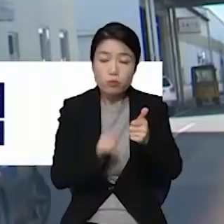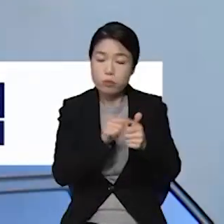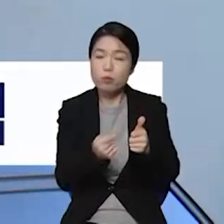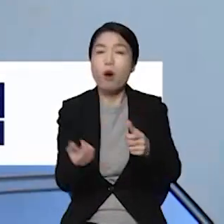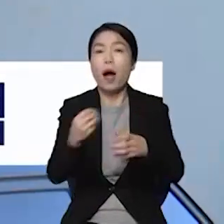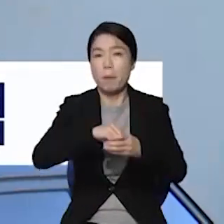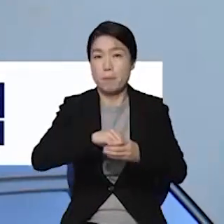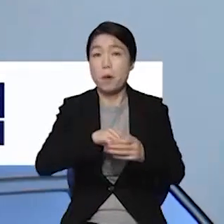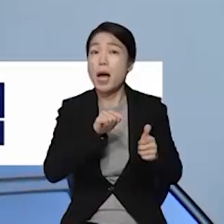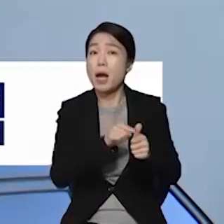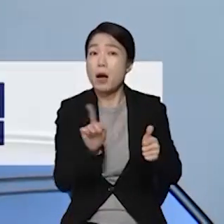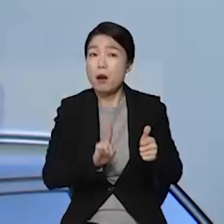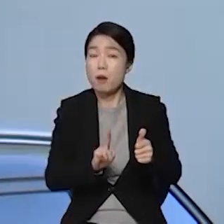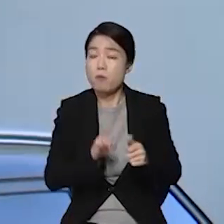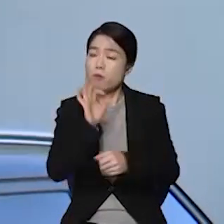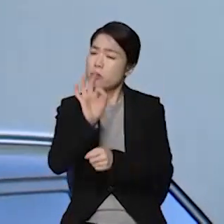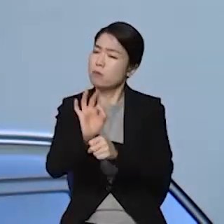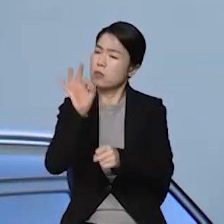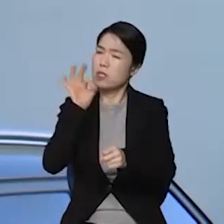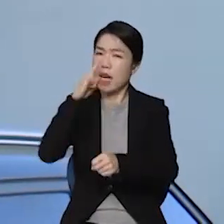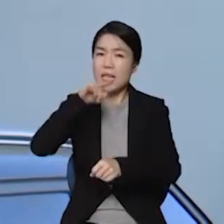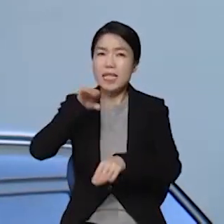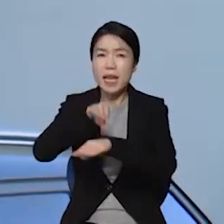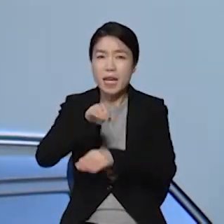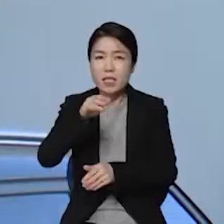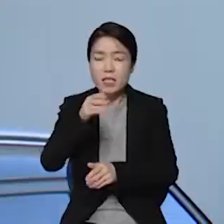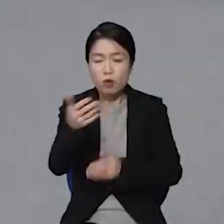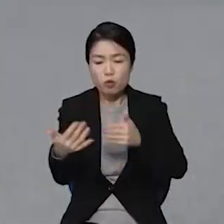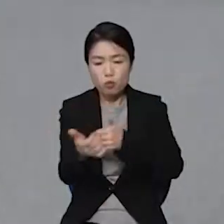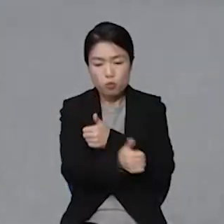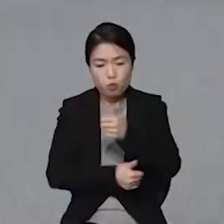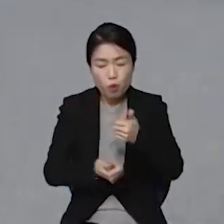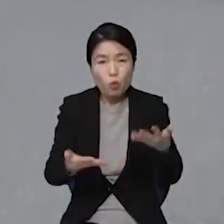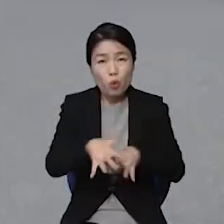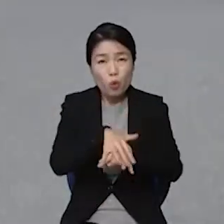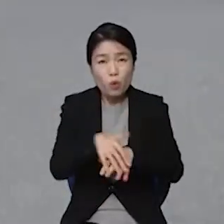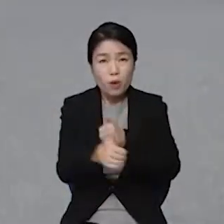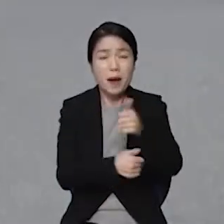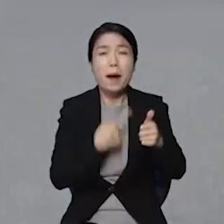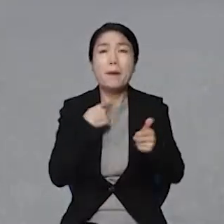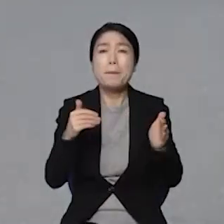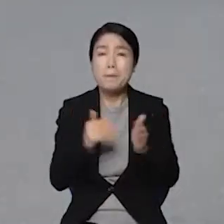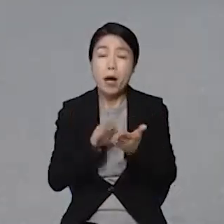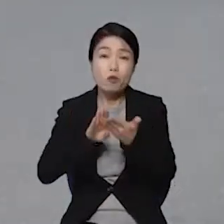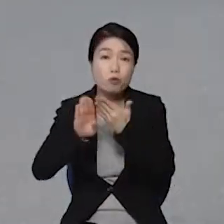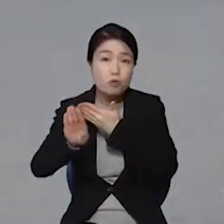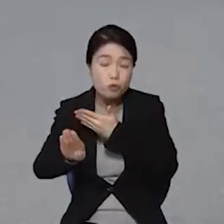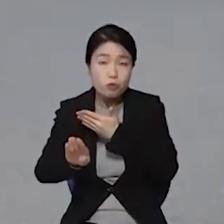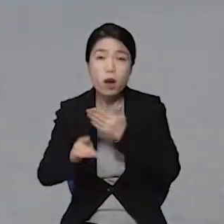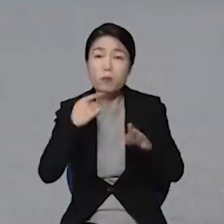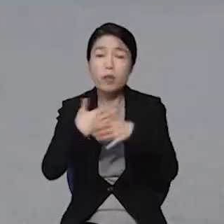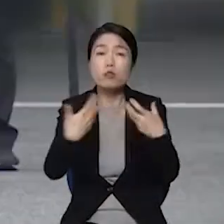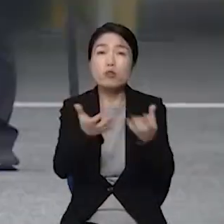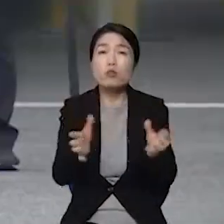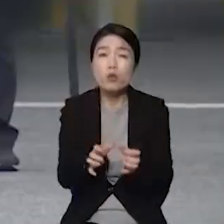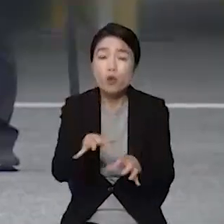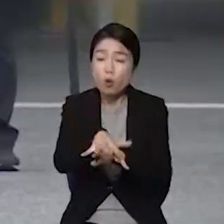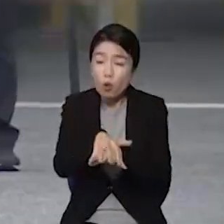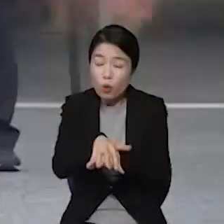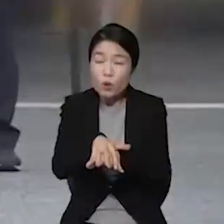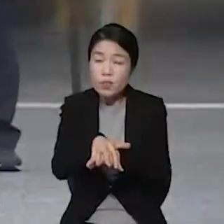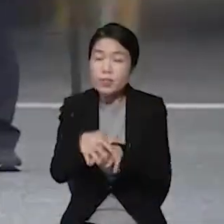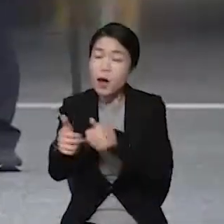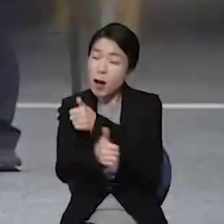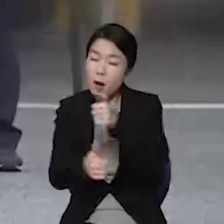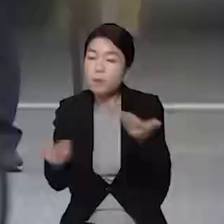포함됐습니다. A씨는 10여 년전 기아차 노조 간부를 맡았고, 이후 민주노총 산별노조 간부로도 재직했던